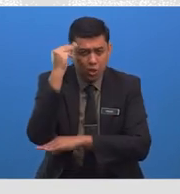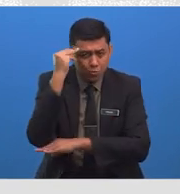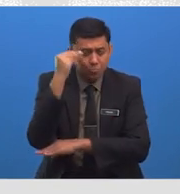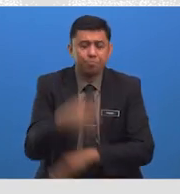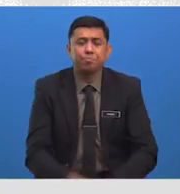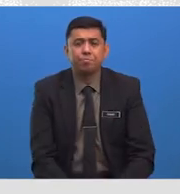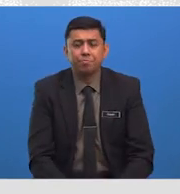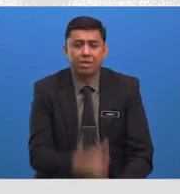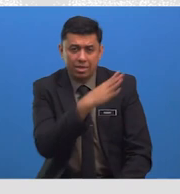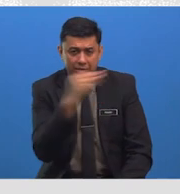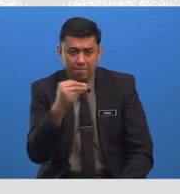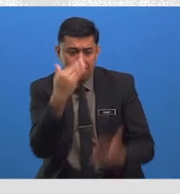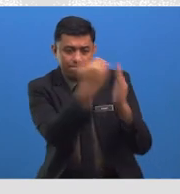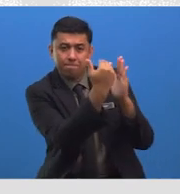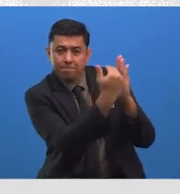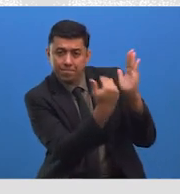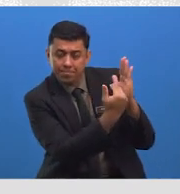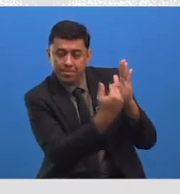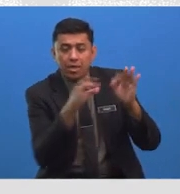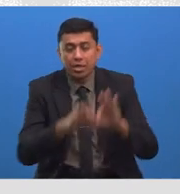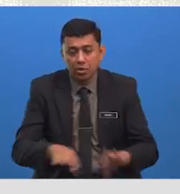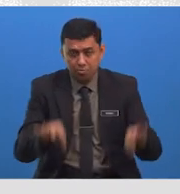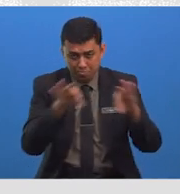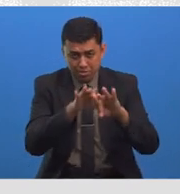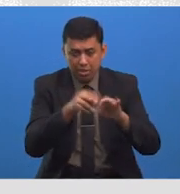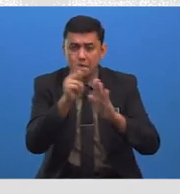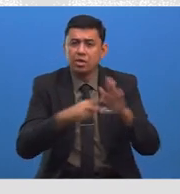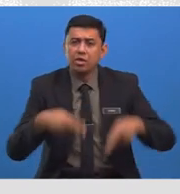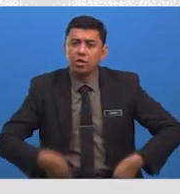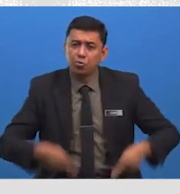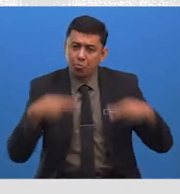dan menyenaraikan kepentingan kehidupan